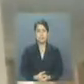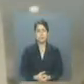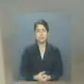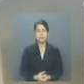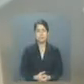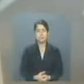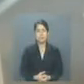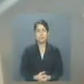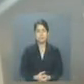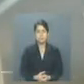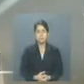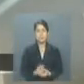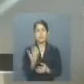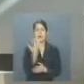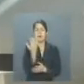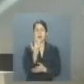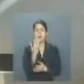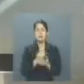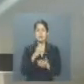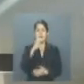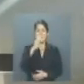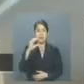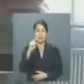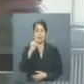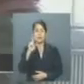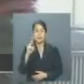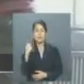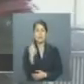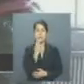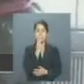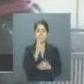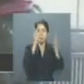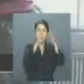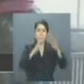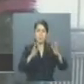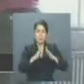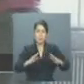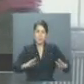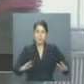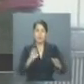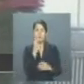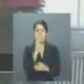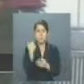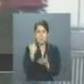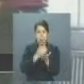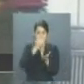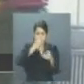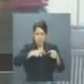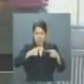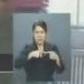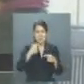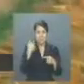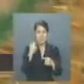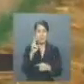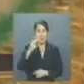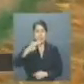สถานีโทรทัศน์ CCTV ของจีนเผยแพร่ภาพต้นคริสต์มาสทำจากขวดพลาสติกราว 20,000 ขวดซึ่งโรงแรมแห่งหนึ่งในเมืองหลินชางมณฑล